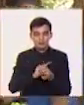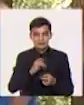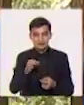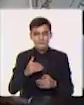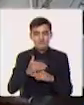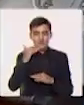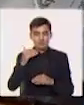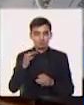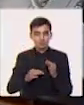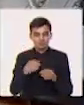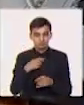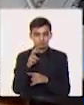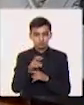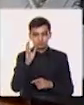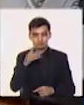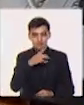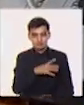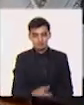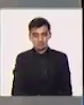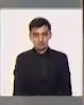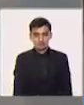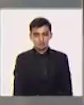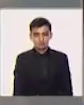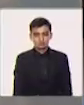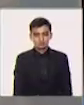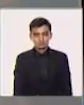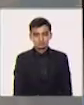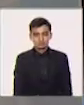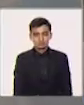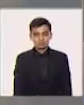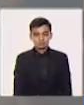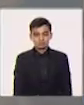дейін бармақ. Әлібек Шынтемір, Думан Сүлейменов, Информбюро, Алматы.